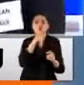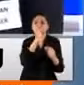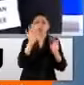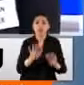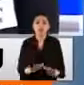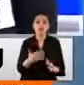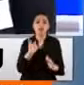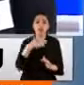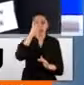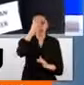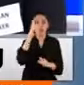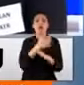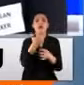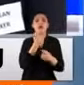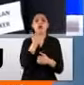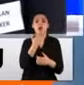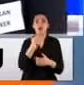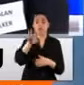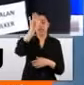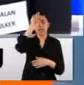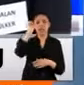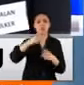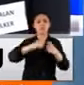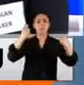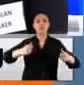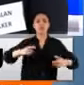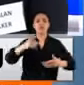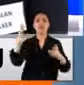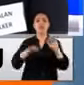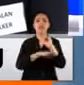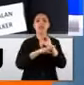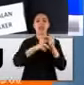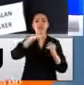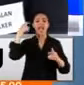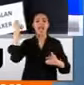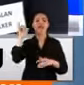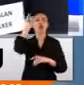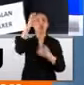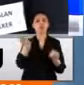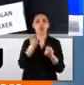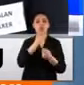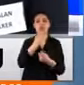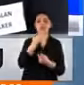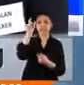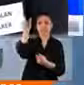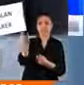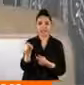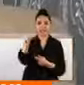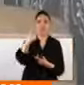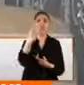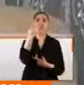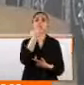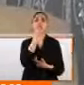alamıyorum. İstanbul Beylikdüzü'nde yaşayan 57 yaşındaki eski hostes Nalan Ülker'in hayali 3 yıllık erkek arkadaşıyla